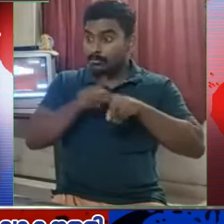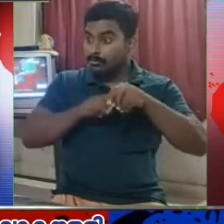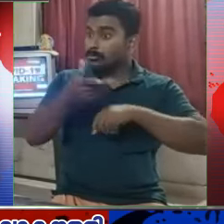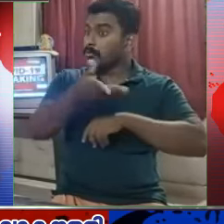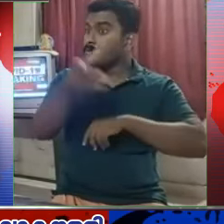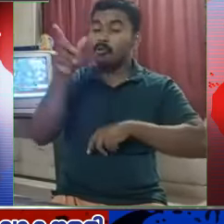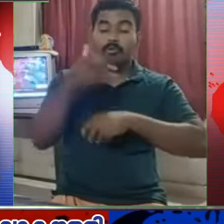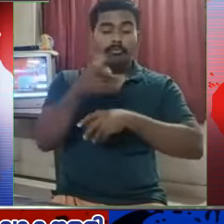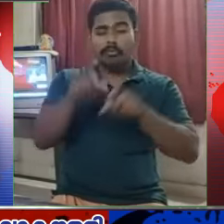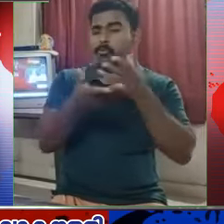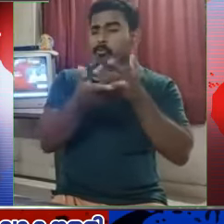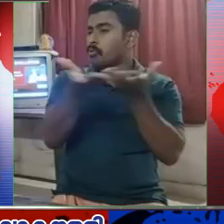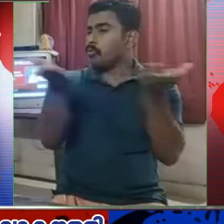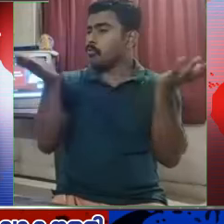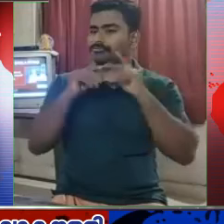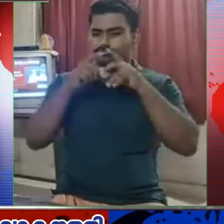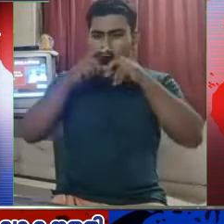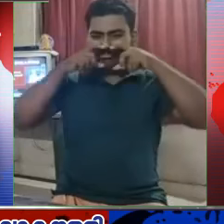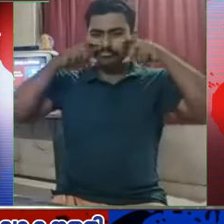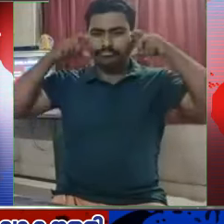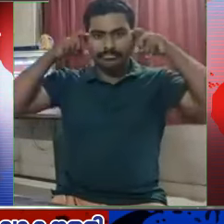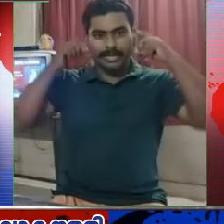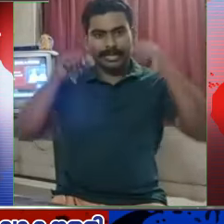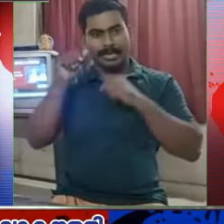നമ്മുടെ ഒരു രീതി